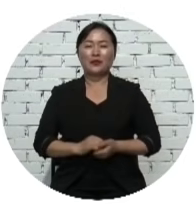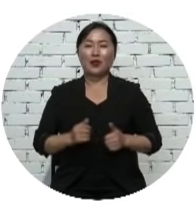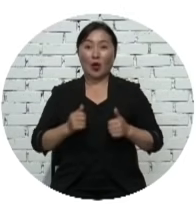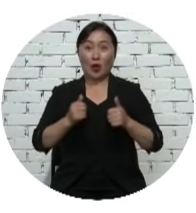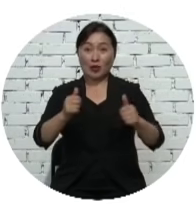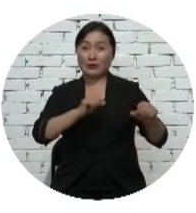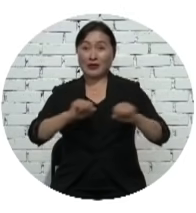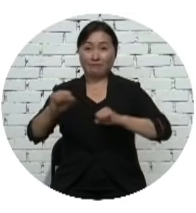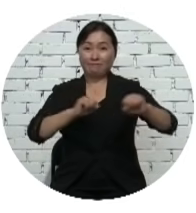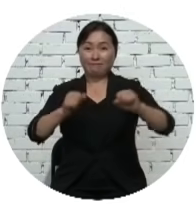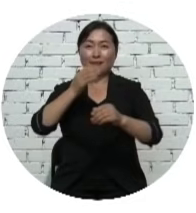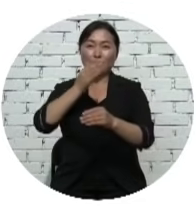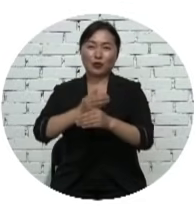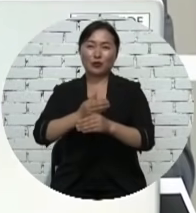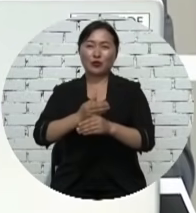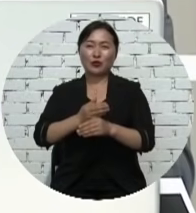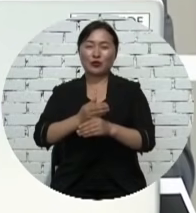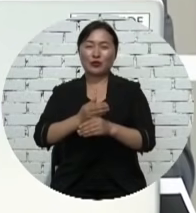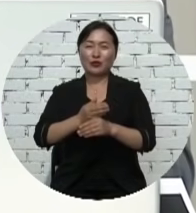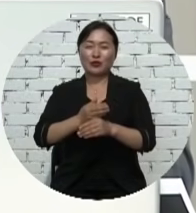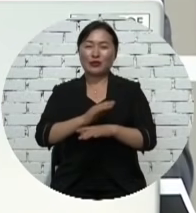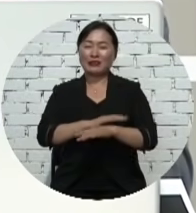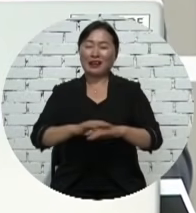열심히 했는데 잘 안 떠요.